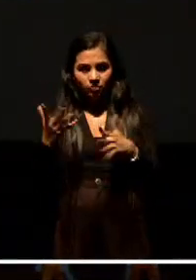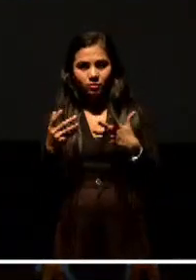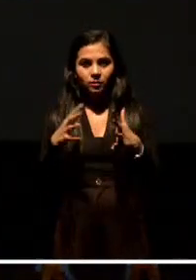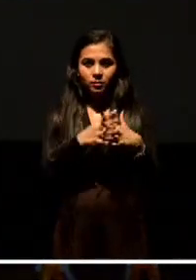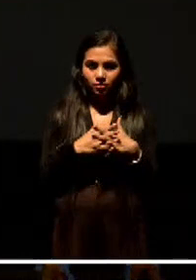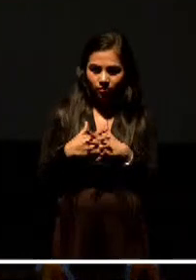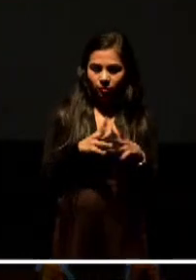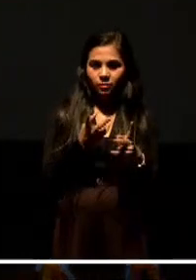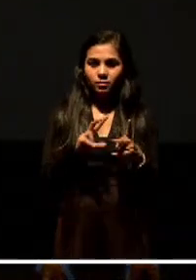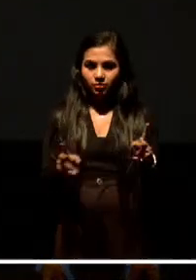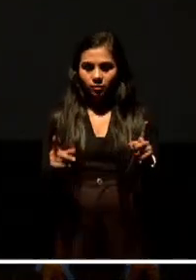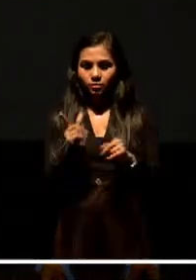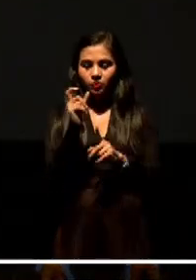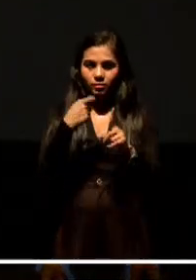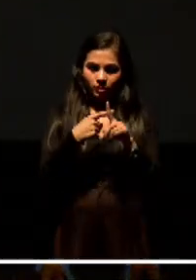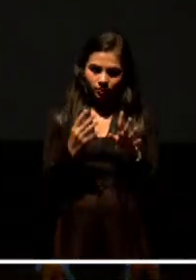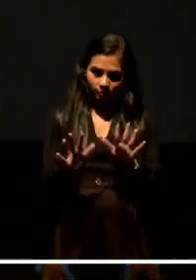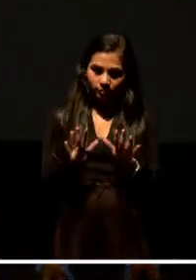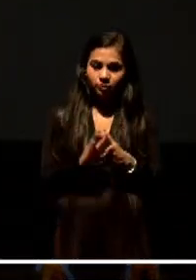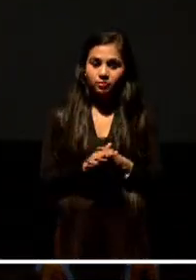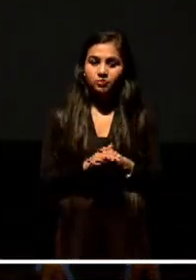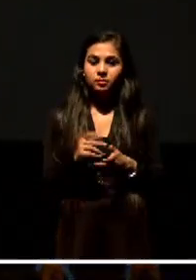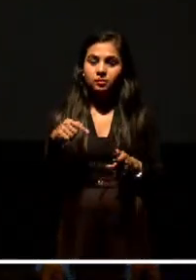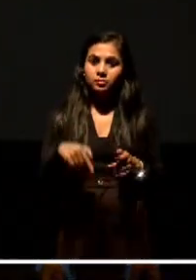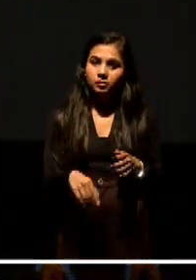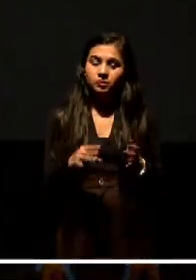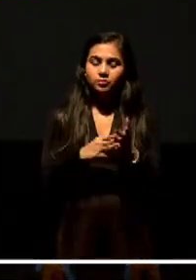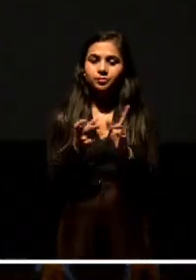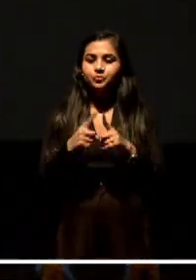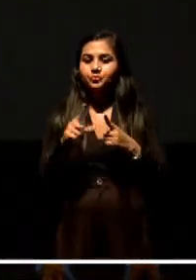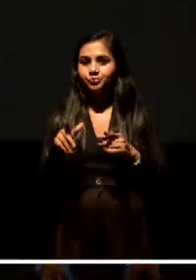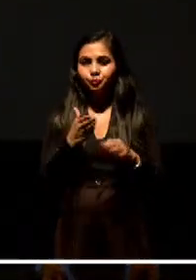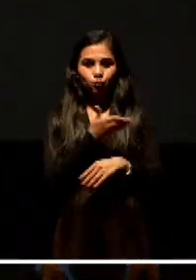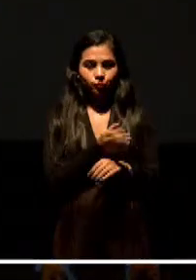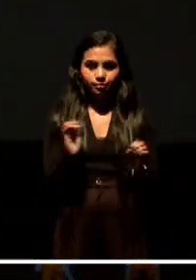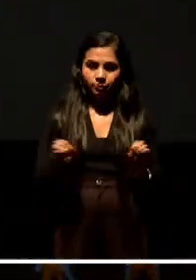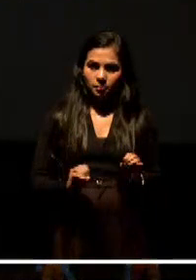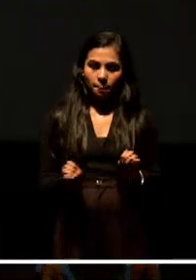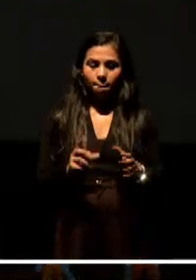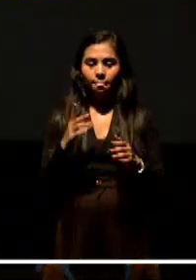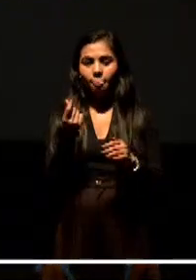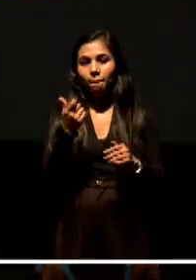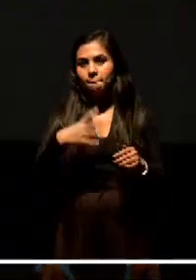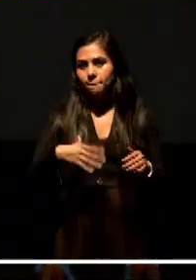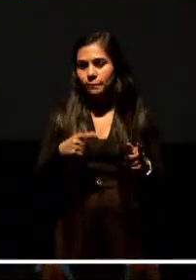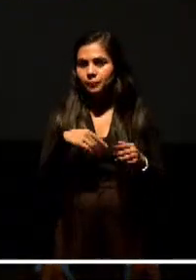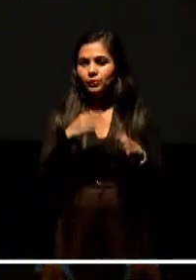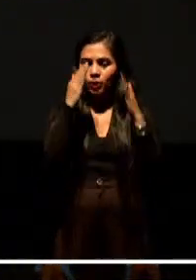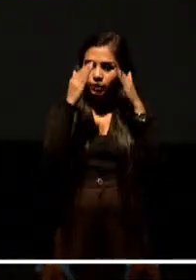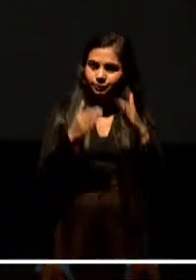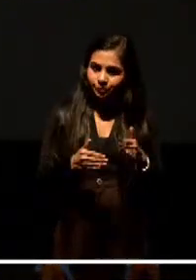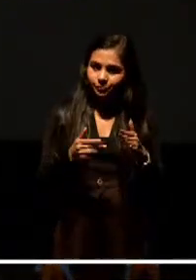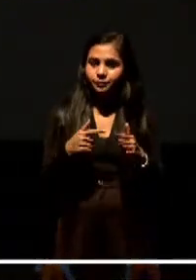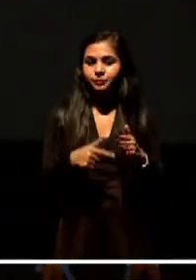अमेरिका और UK में भी मिलेगी। जब तक हम लोग इस मॉडल में नहीं जाएंगे तो हमको कॉस्ट रिकवर करना और कॉम्पिटिटिव बनना